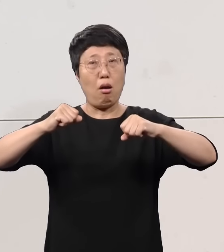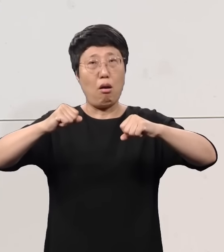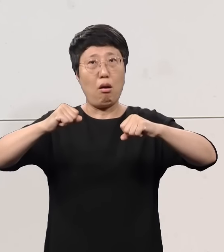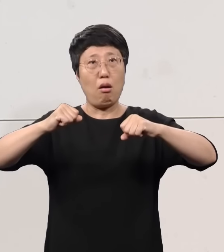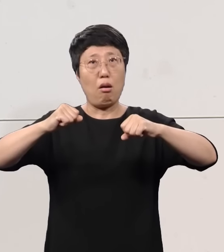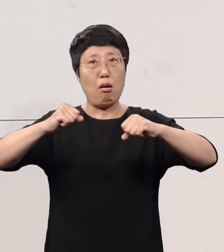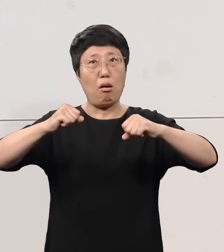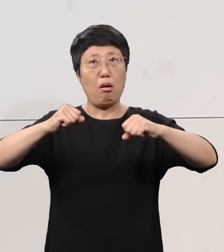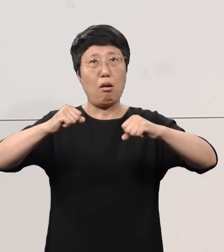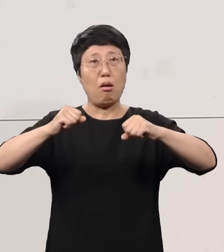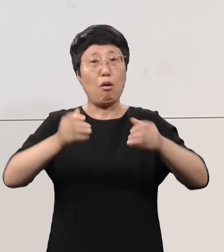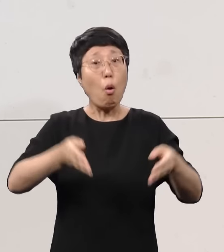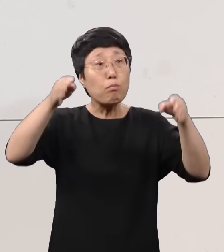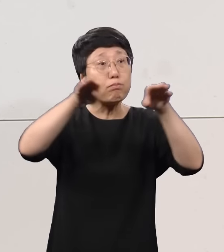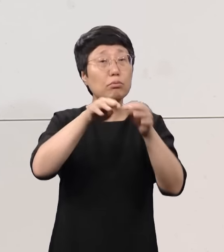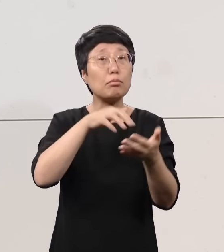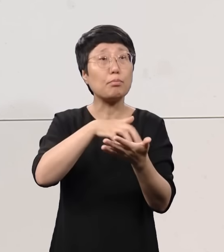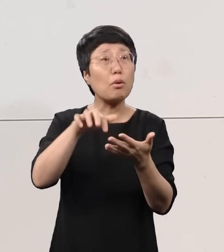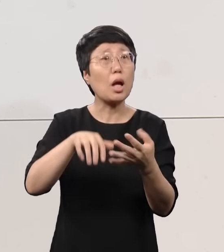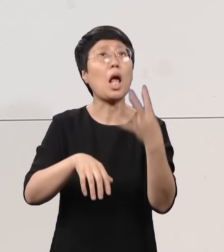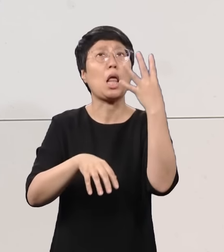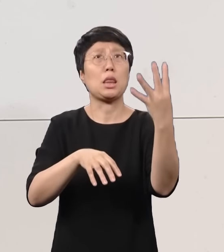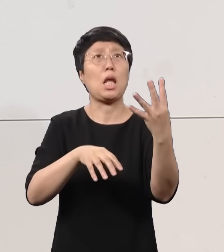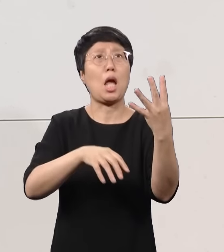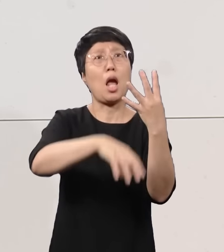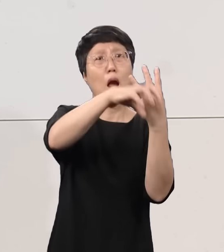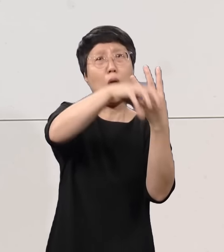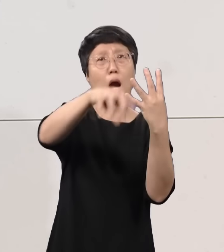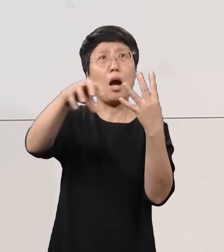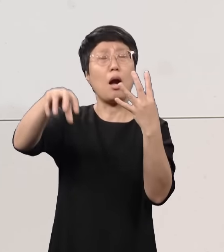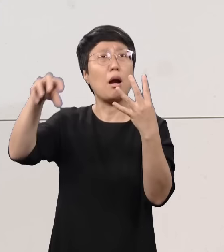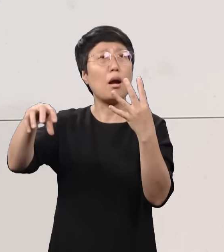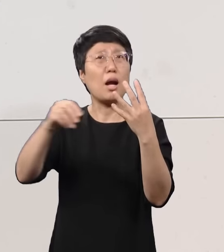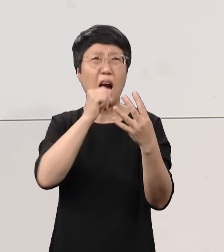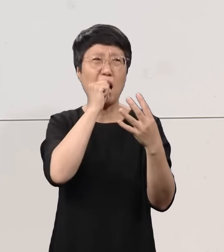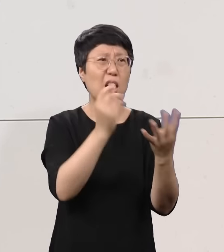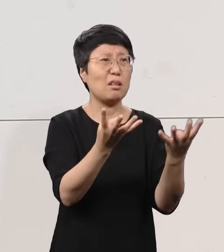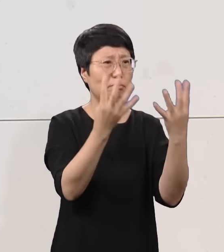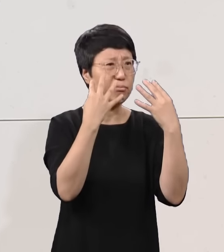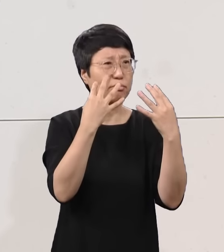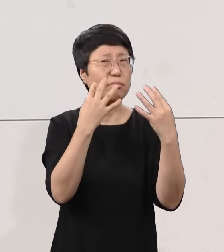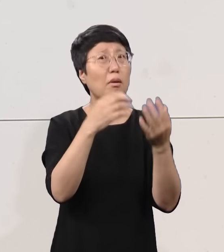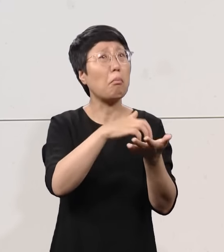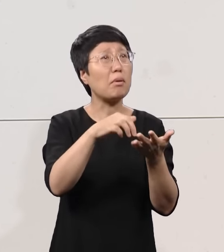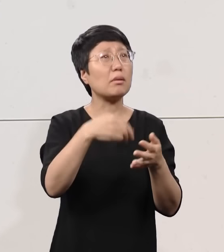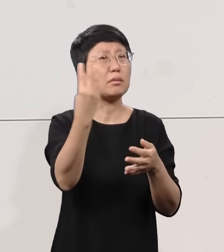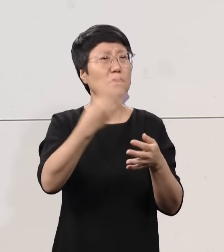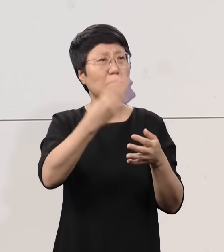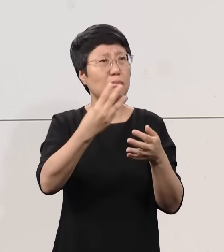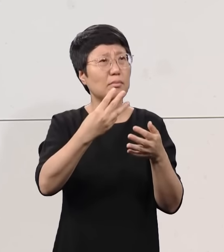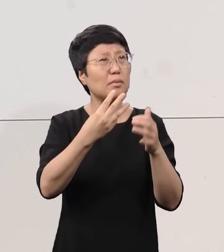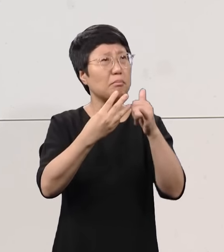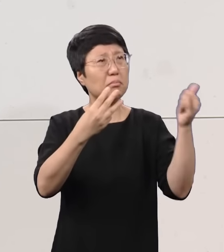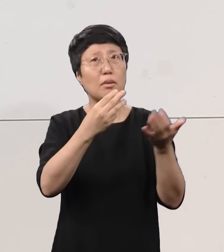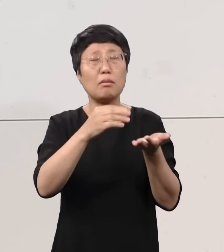교도소가 따로 독립되어 있습니다 재소자 3천명이 넘고요 교도관들이 천명이